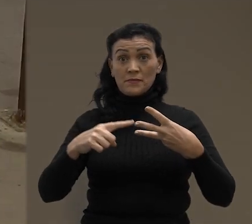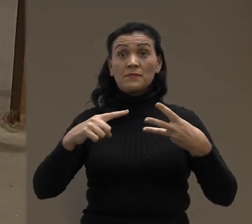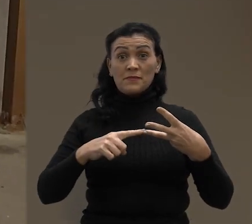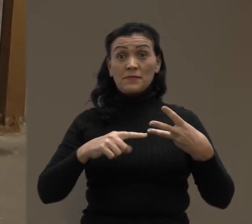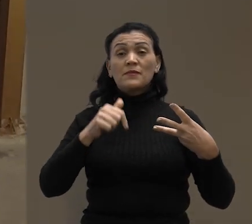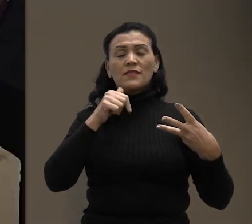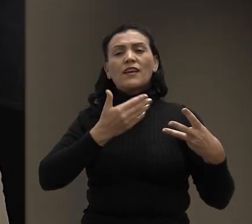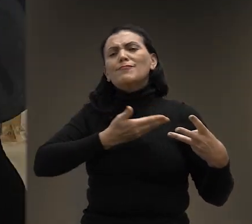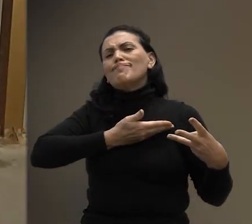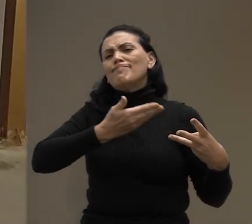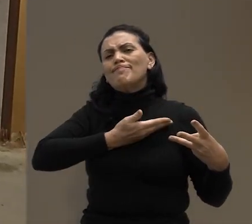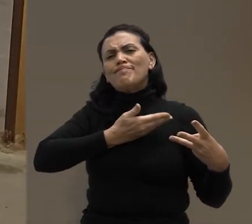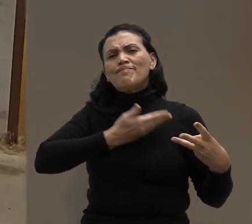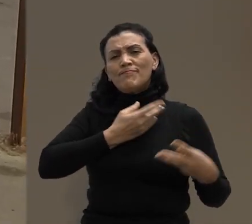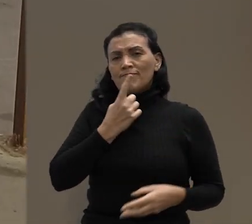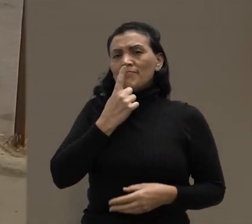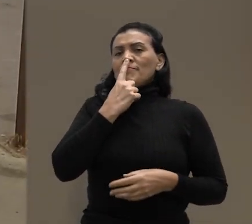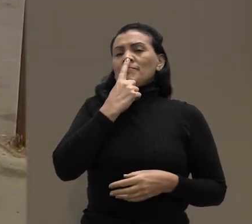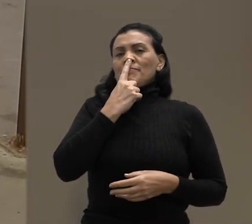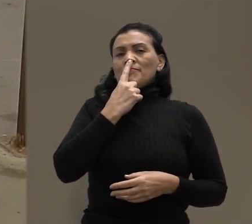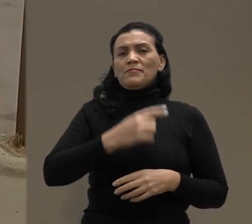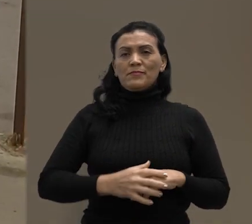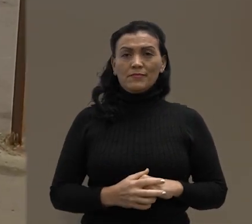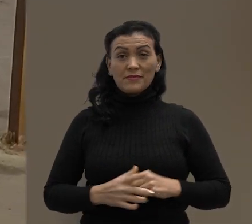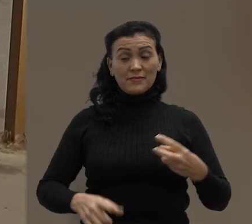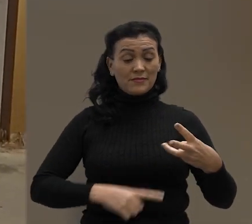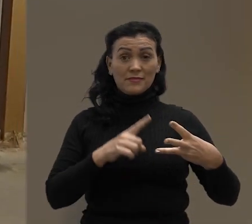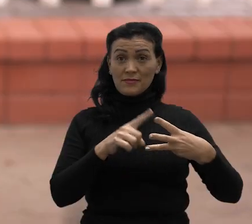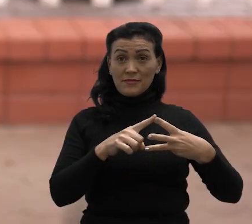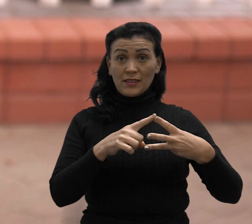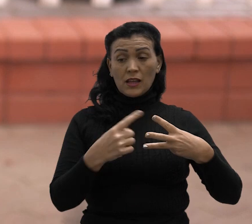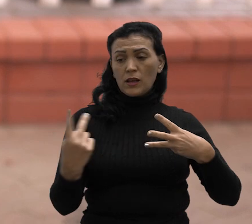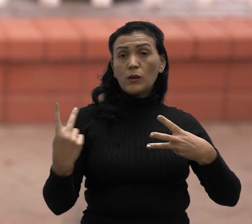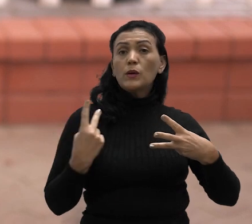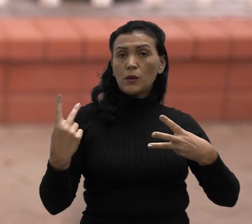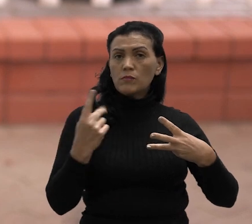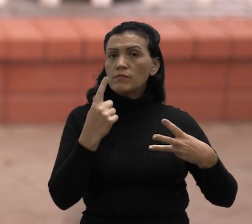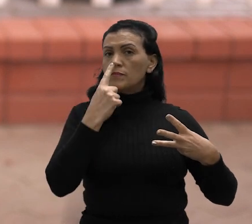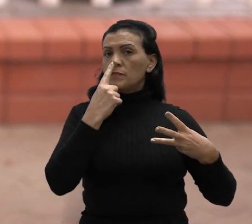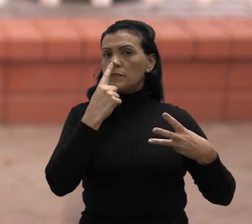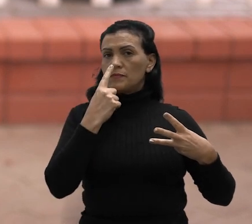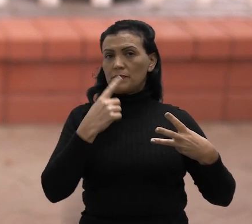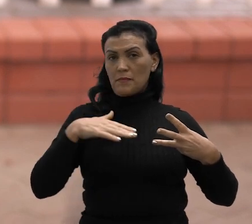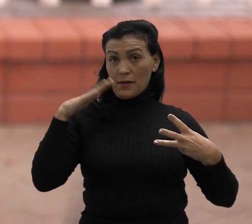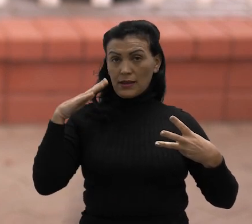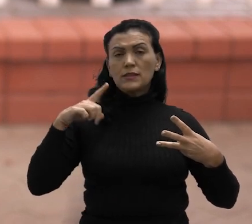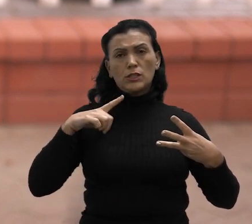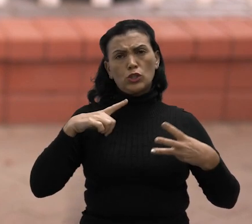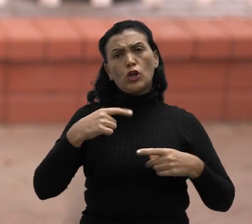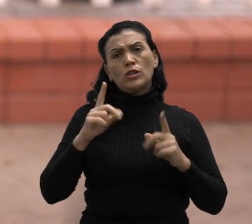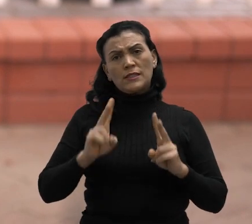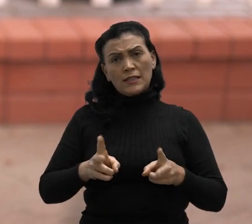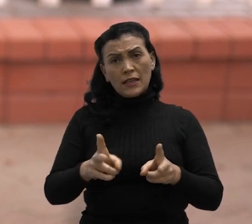أصدقائي المقربين هم نرمين وحنان وغرام، وأكتر إشي أنا ونرمين، إنه أنا